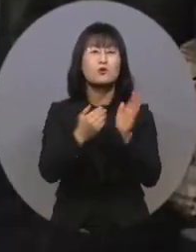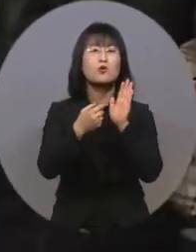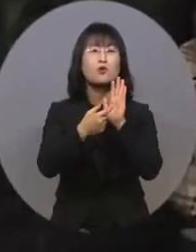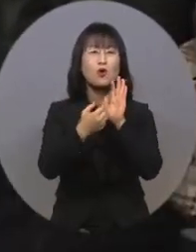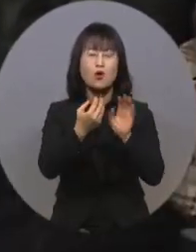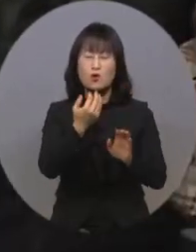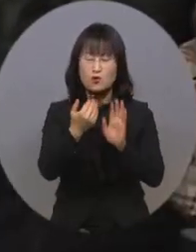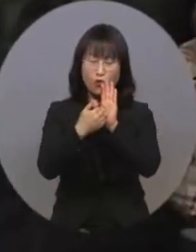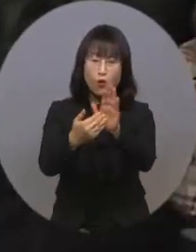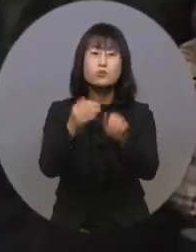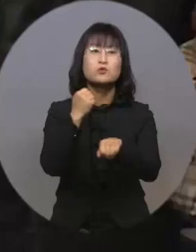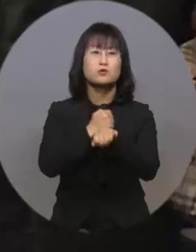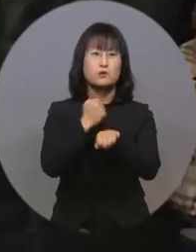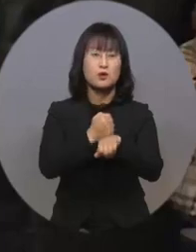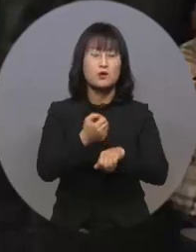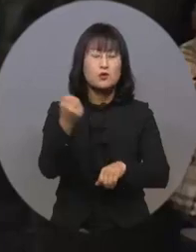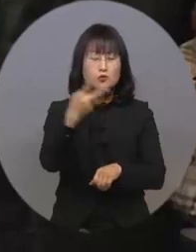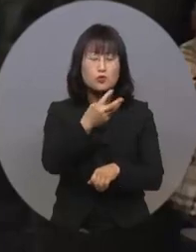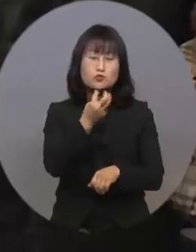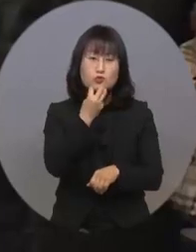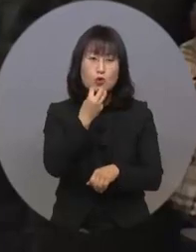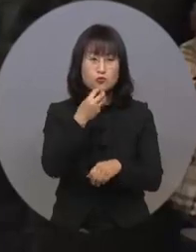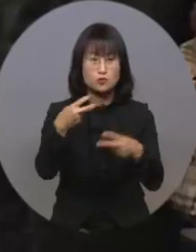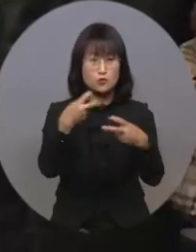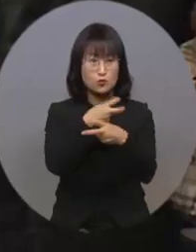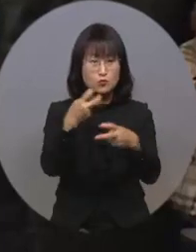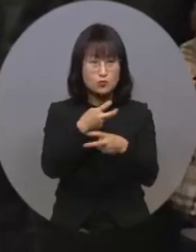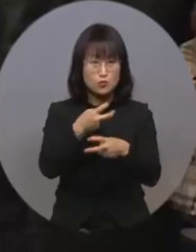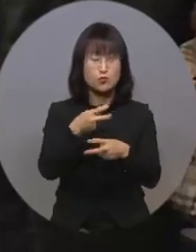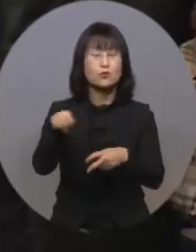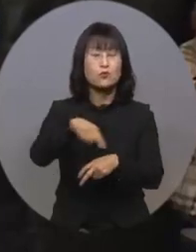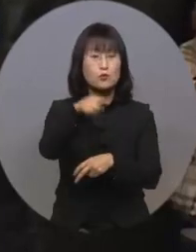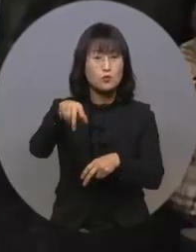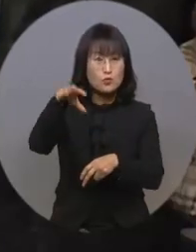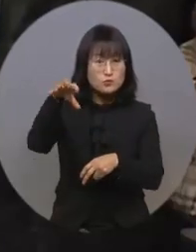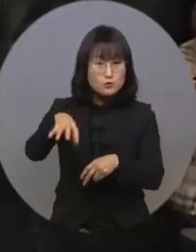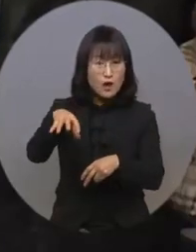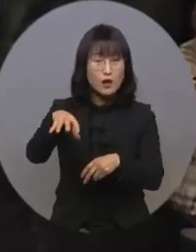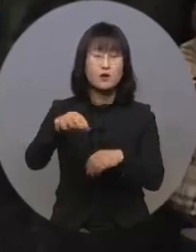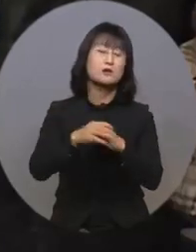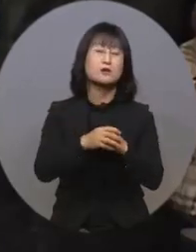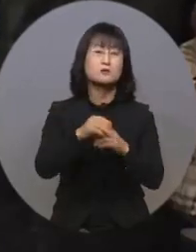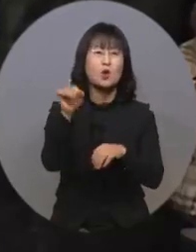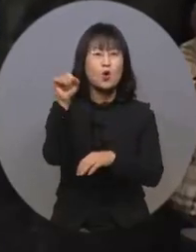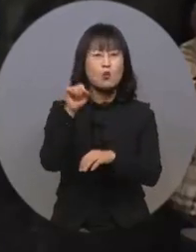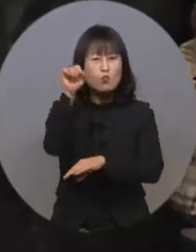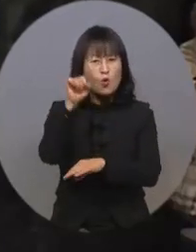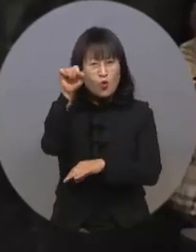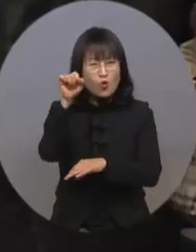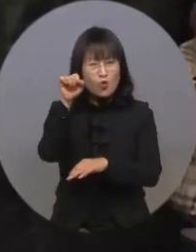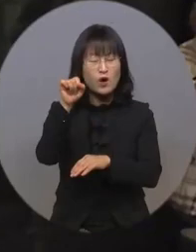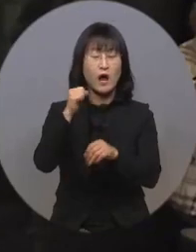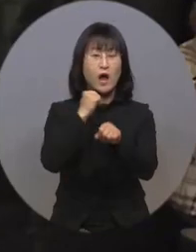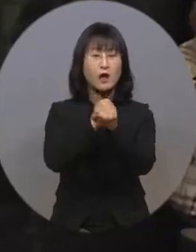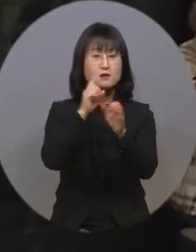경찰과 서울교통공사는 의도된 폭력을 유발하지 말아 주시기 바랍니다.